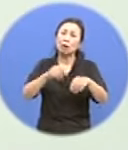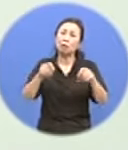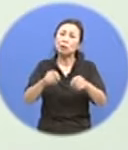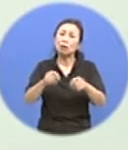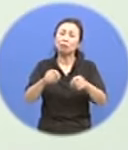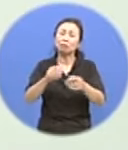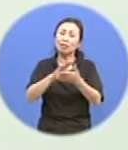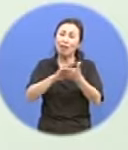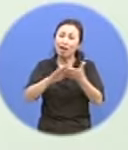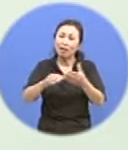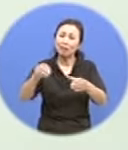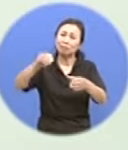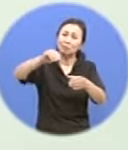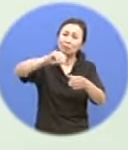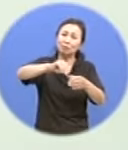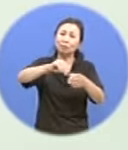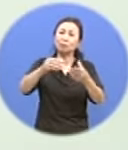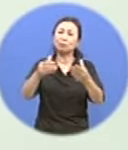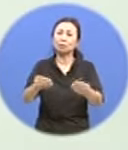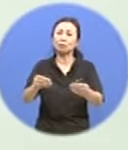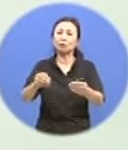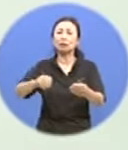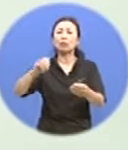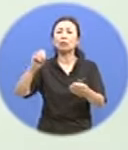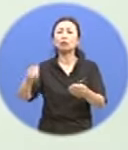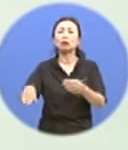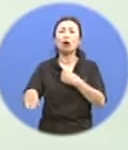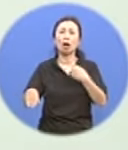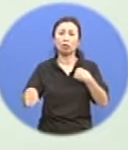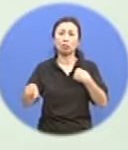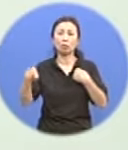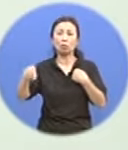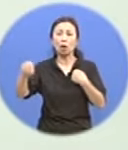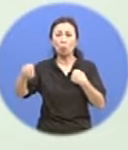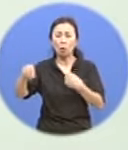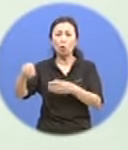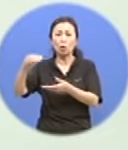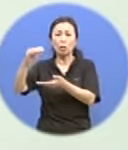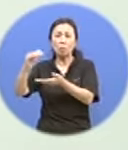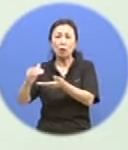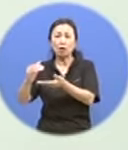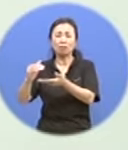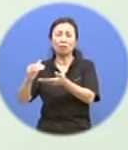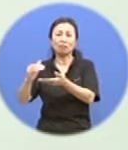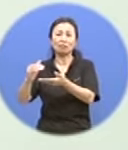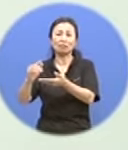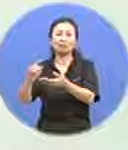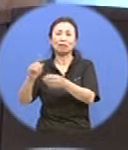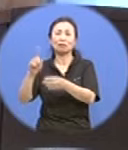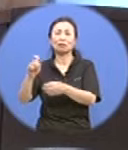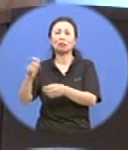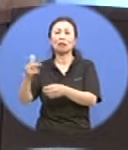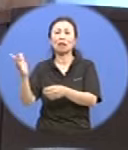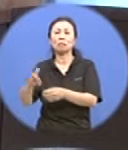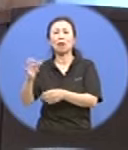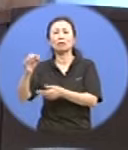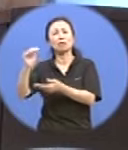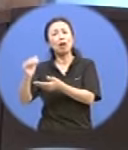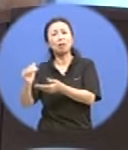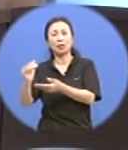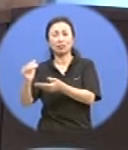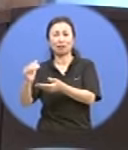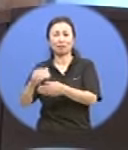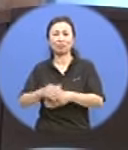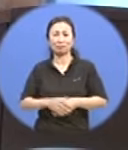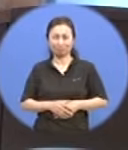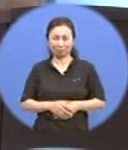め替えられて、それで廃棄できるという。でプラスチック量も 17% 減らしました ね。 さらにいい形で